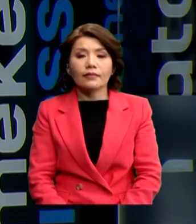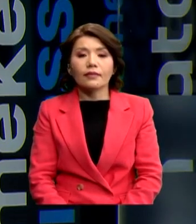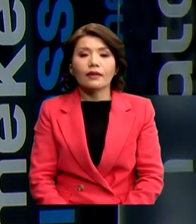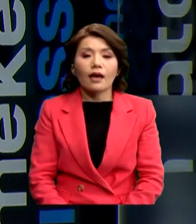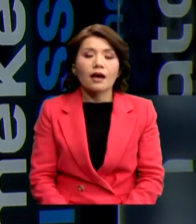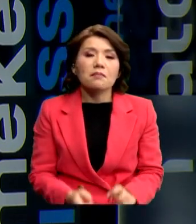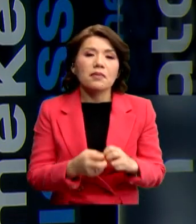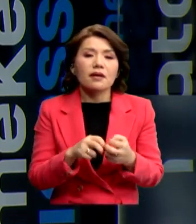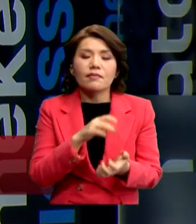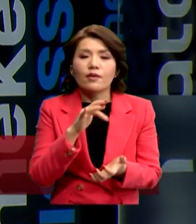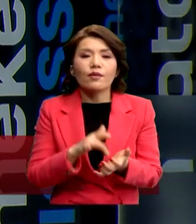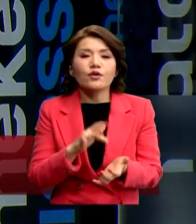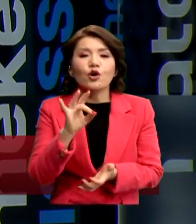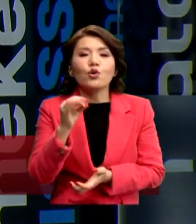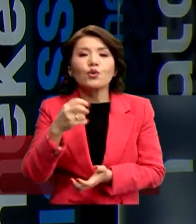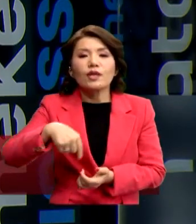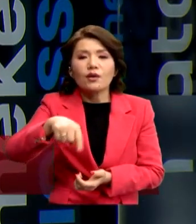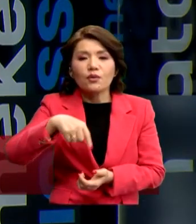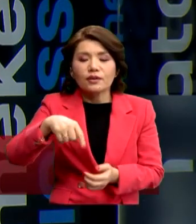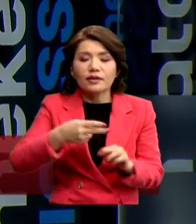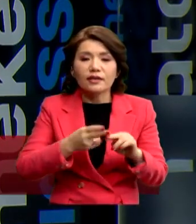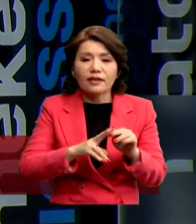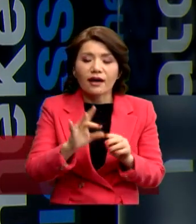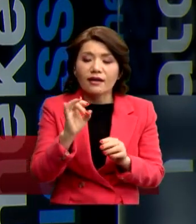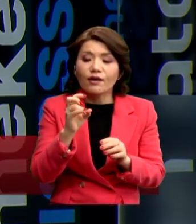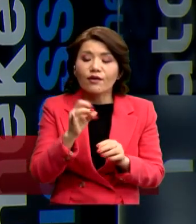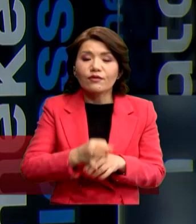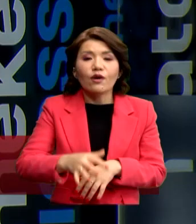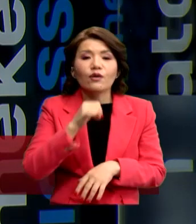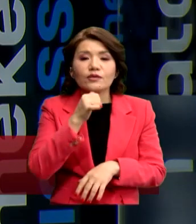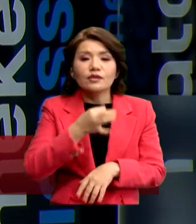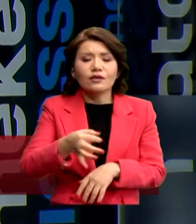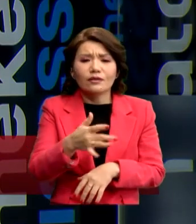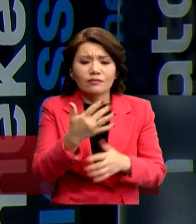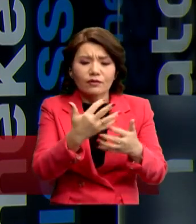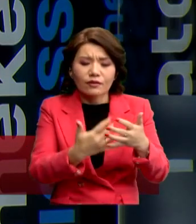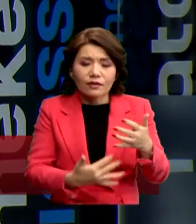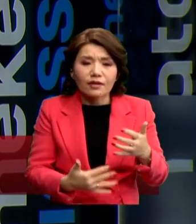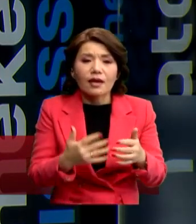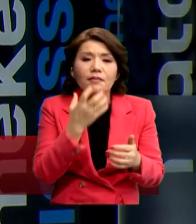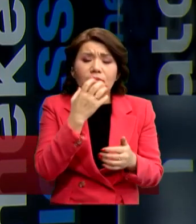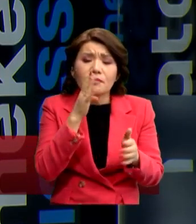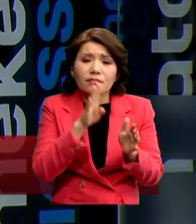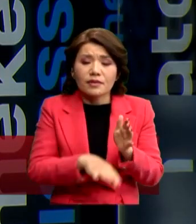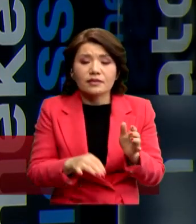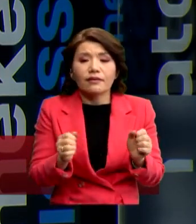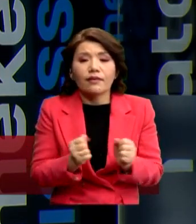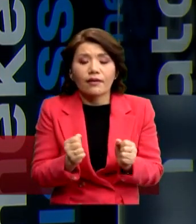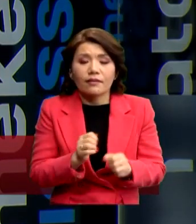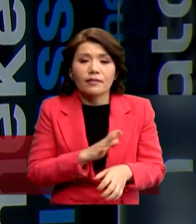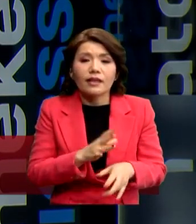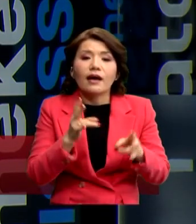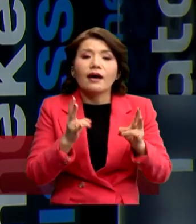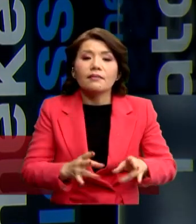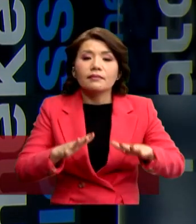Вернемся к проблеме в городе Рудный. Около 1000 жителей города Горняков Кустанайской области несколько часов провели без отопления. Виной, как мы уже отмечали, стала